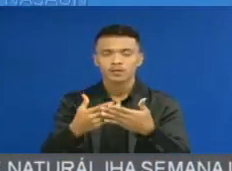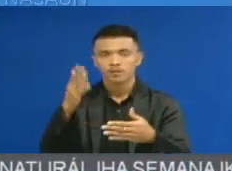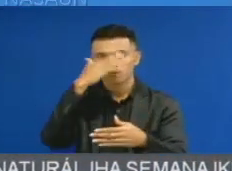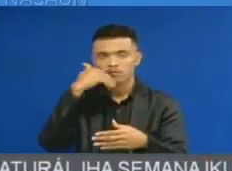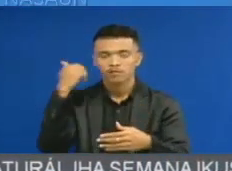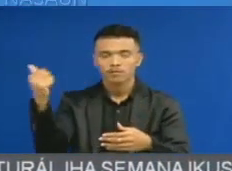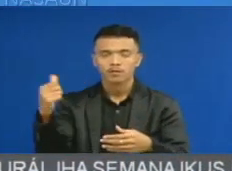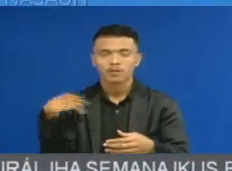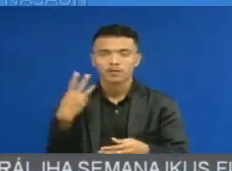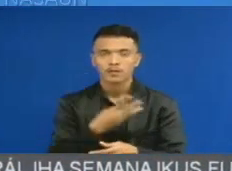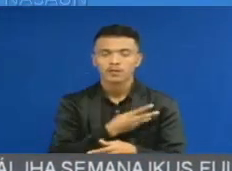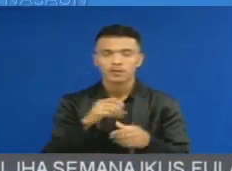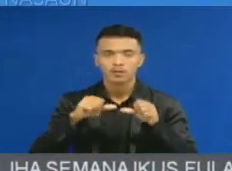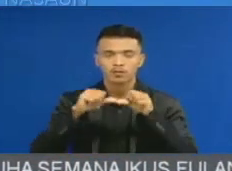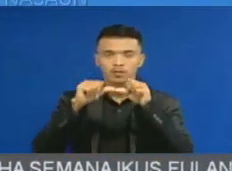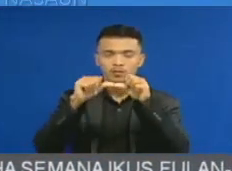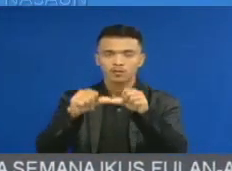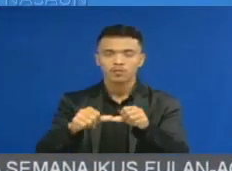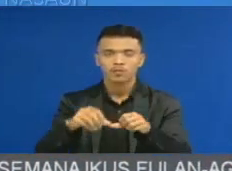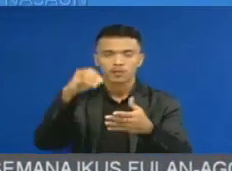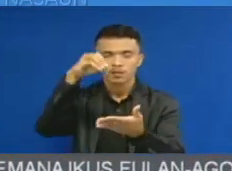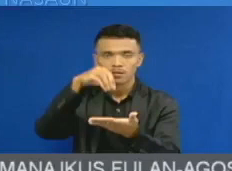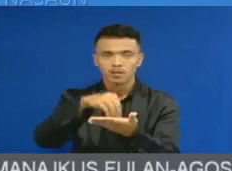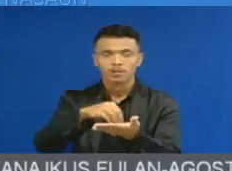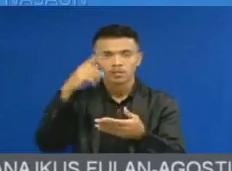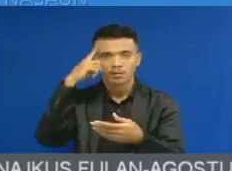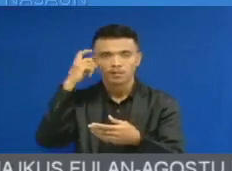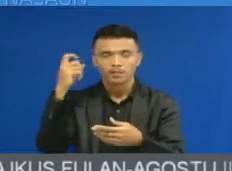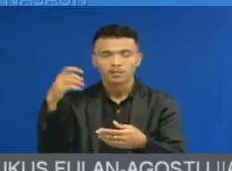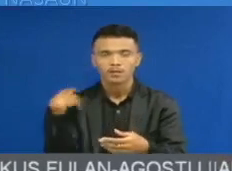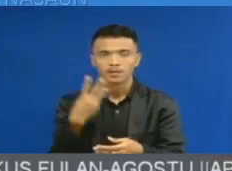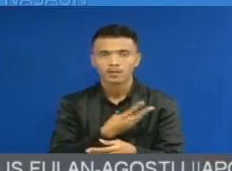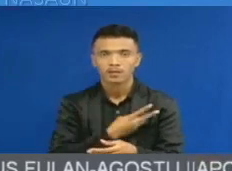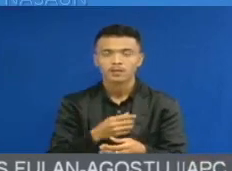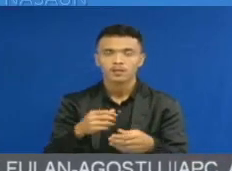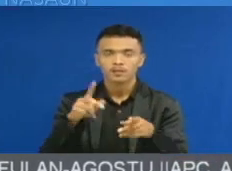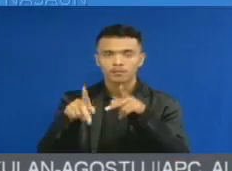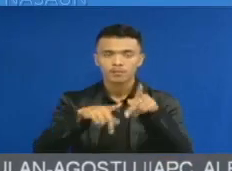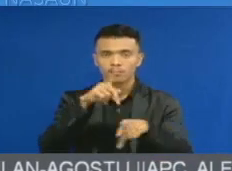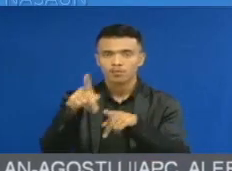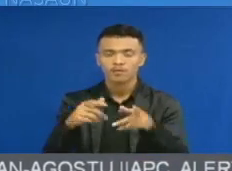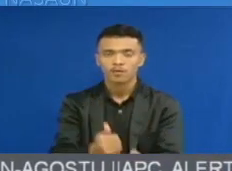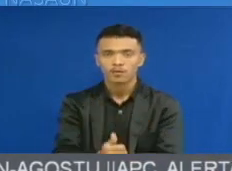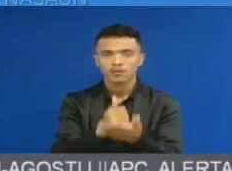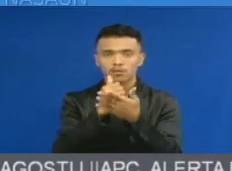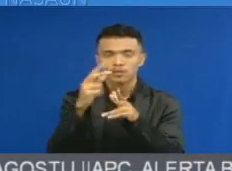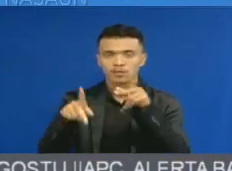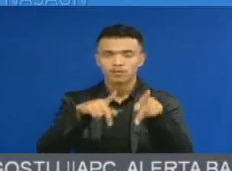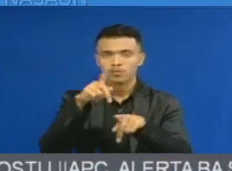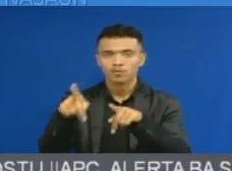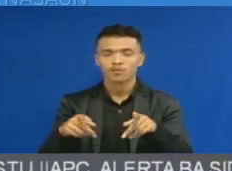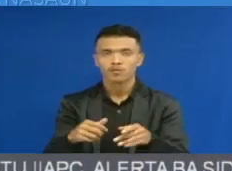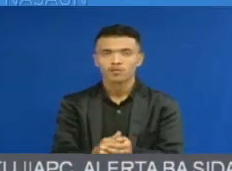knokmane ita continua. Raihela. Tamane ita atamba povo, servi povo, ia parte